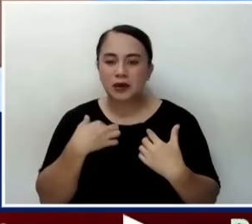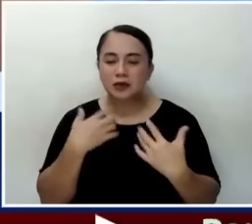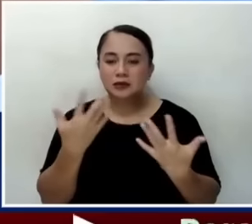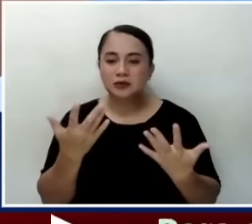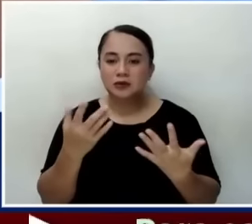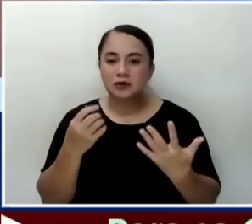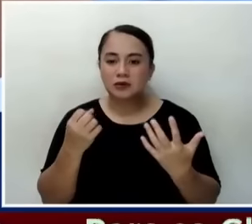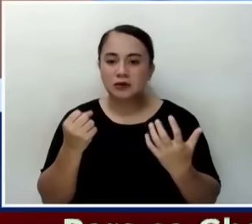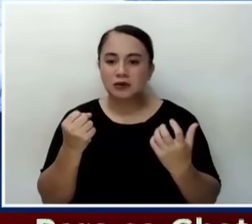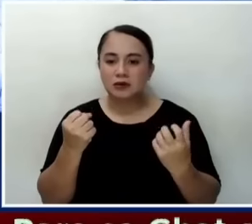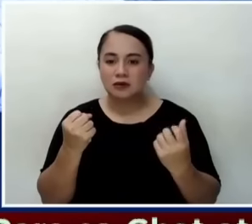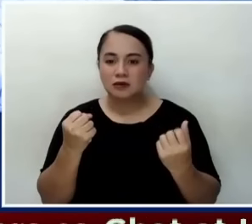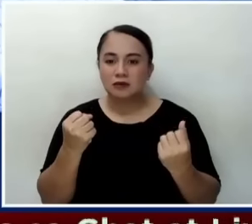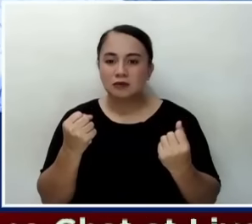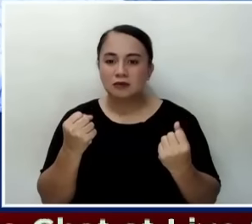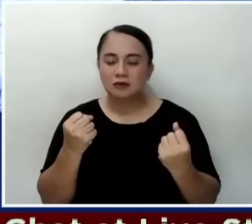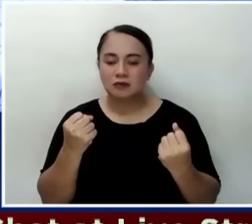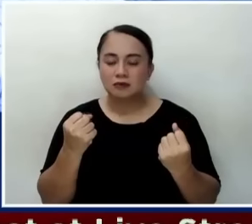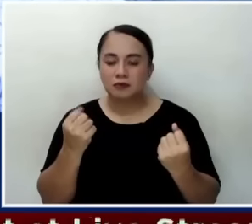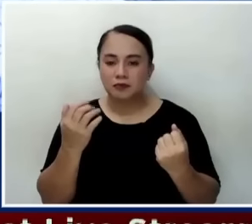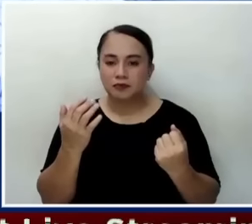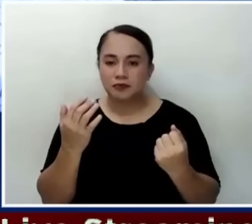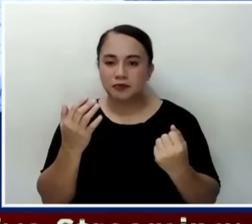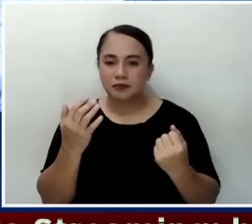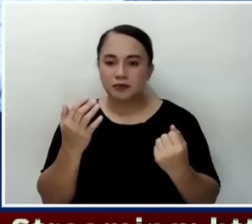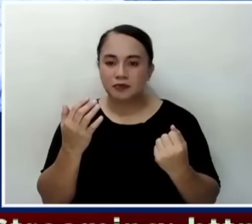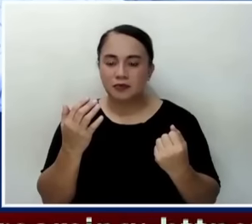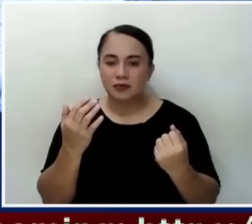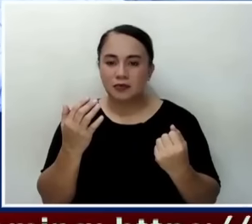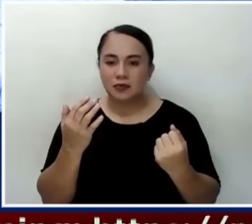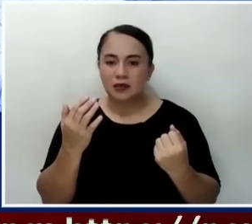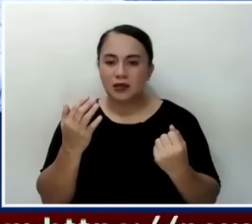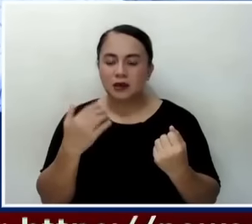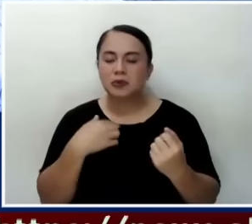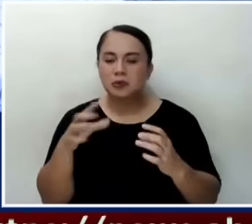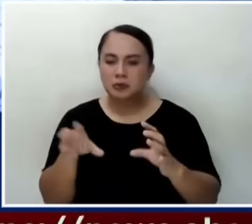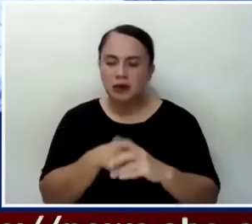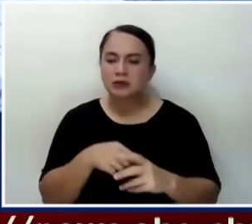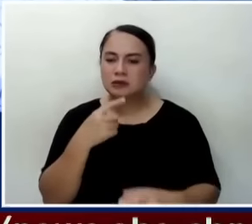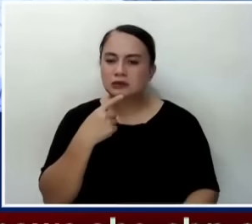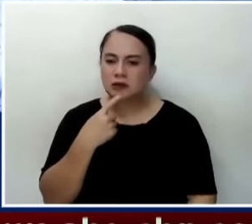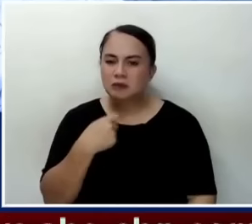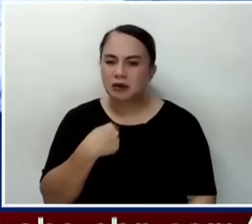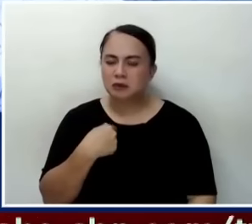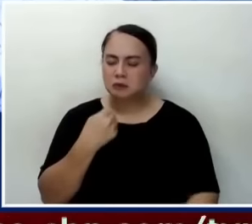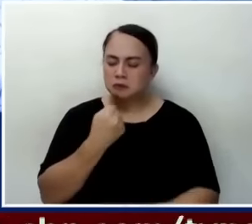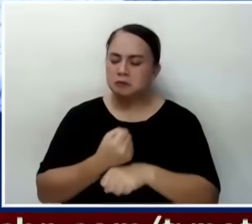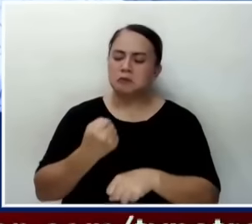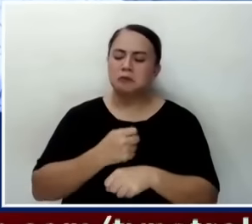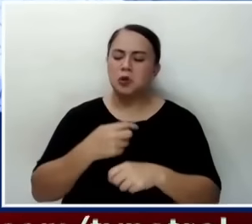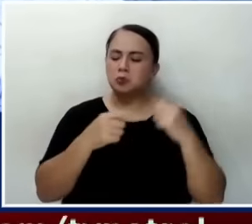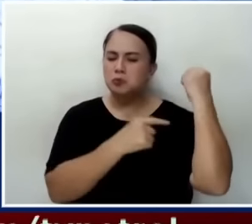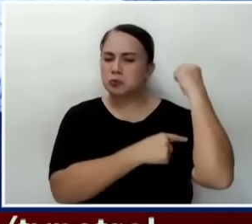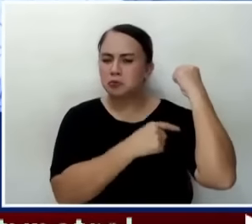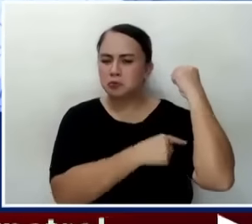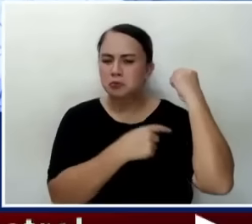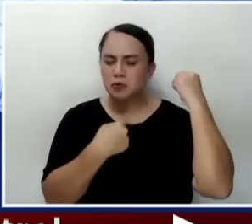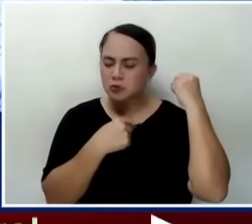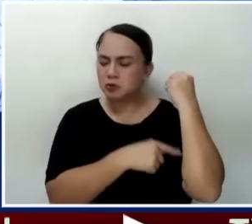doon na isa ako doon sa nagsasabi, hindi na malakas ako. Pero